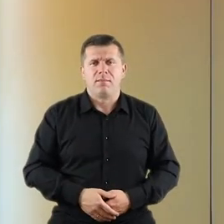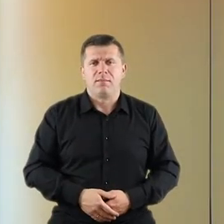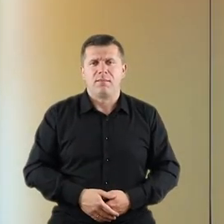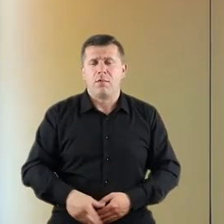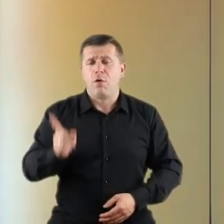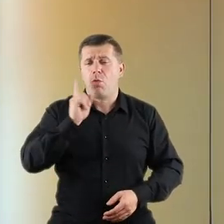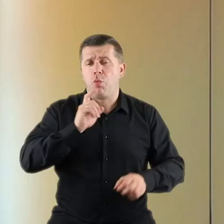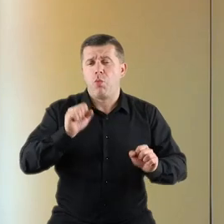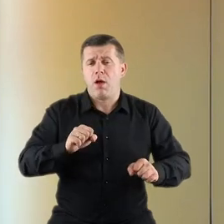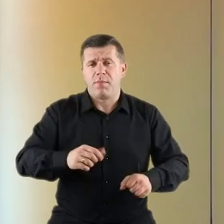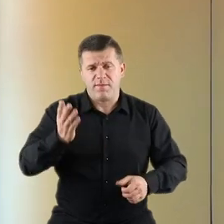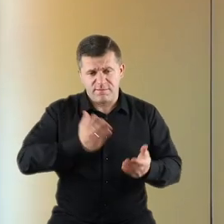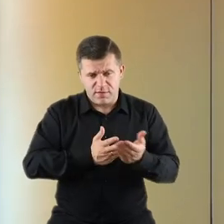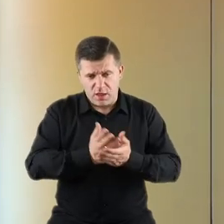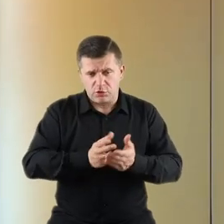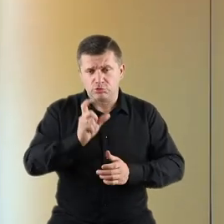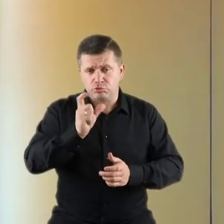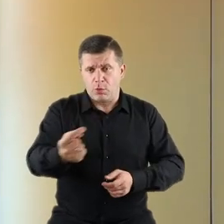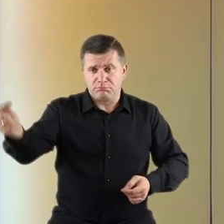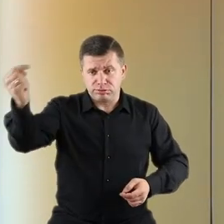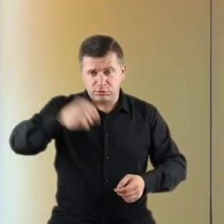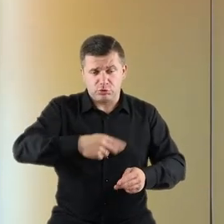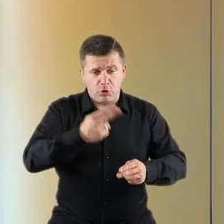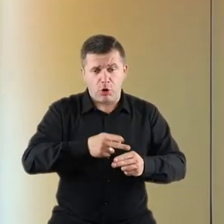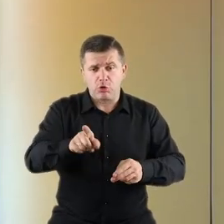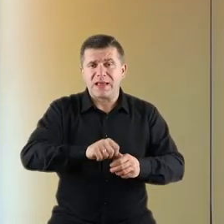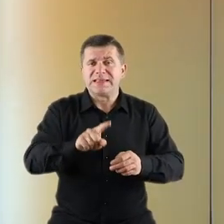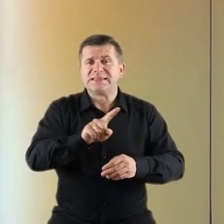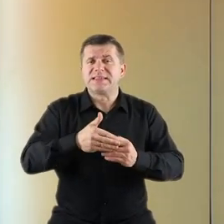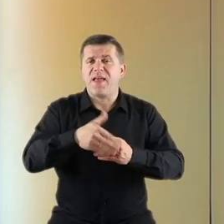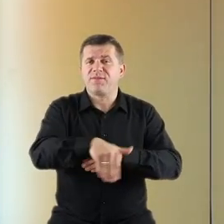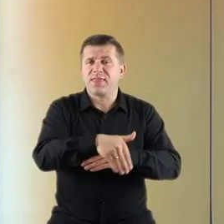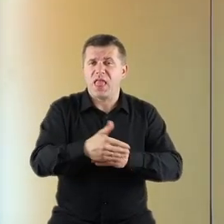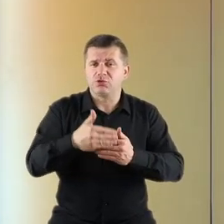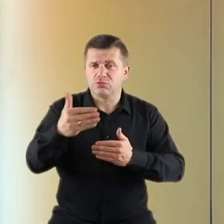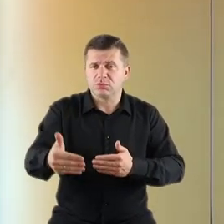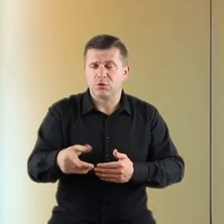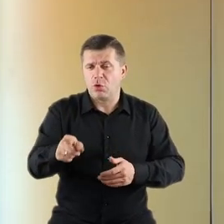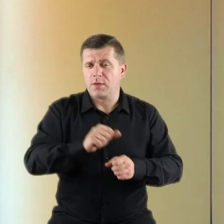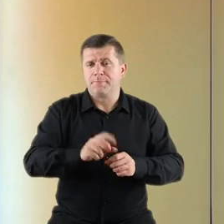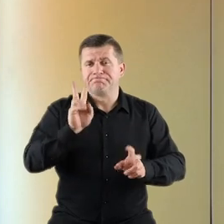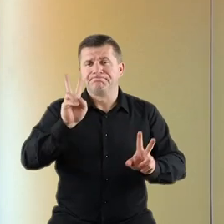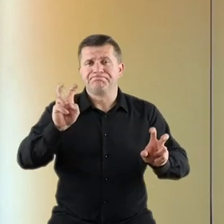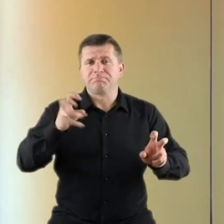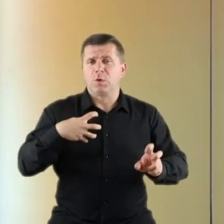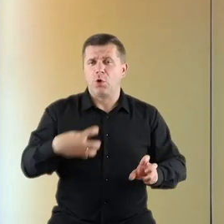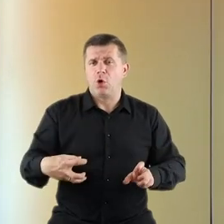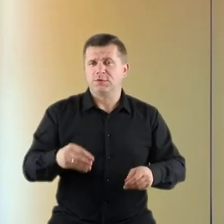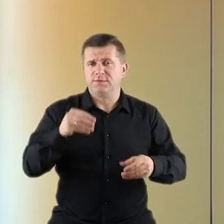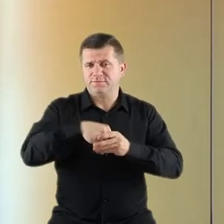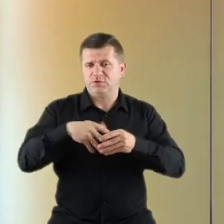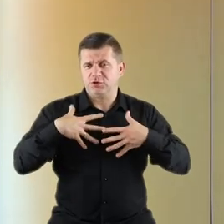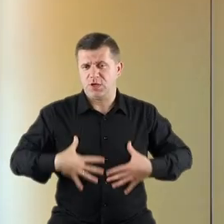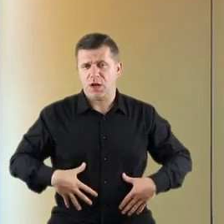wierzył że skoro coś przyszło a choroba jest zewnętrzna jest to gość tylko w ciele to